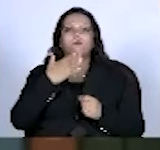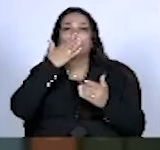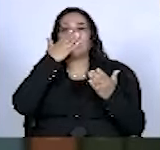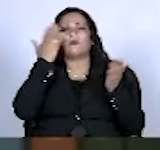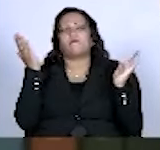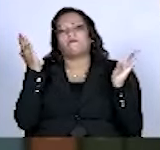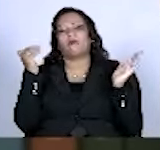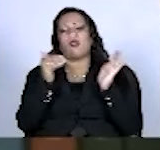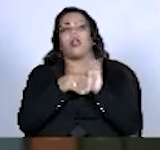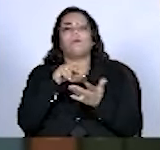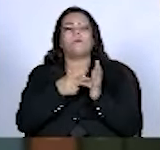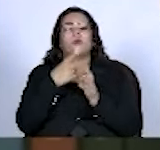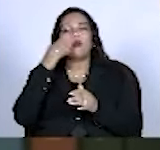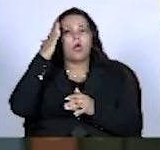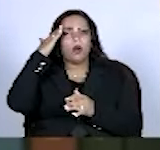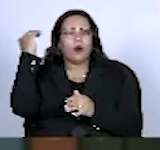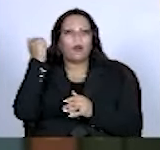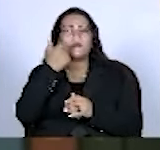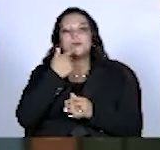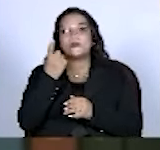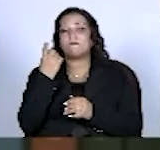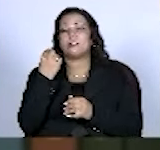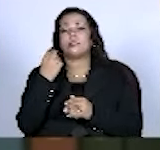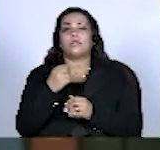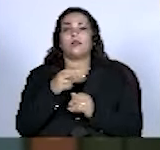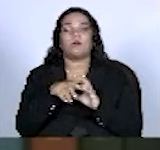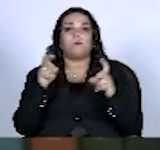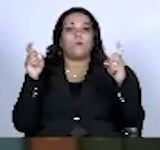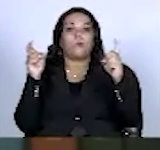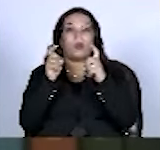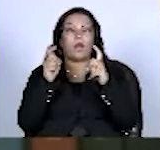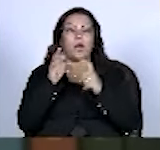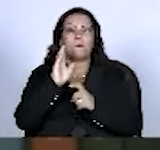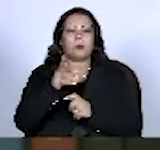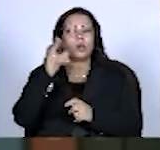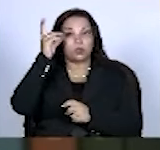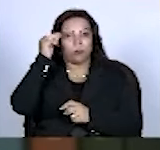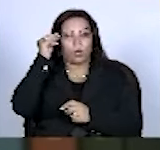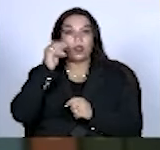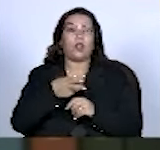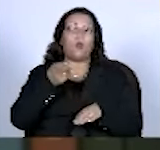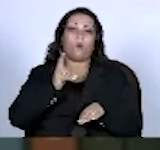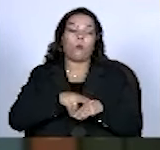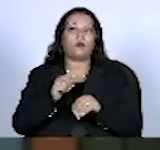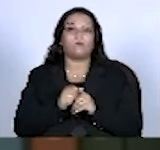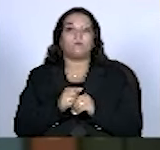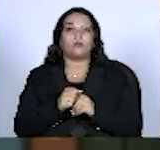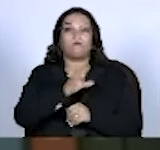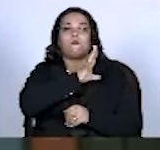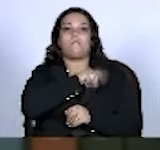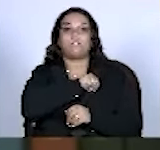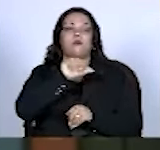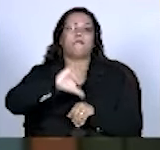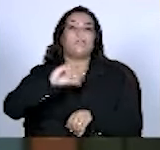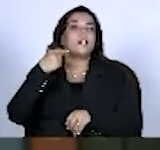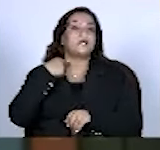وجه التحديد ولا سما ان خبره العام الماضي المواجهه ما بين اسرائيل والفلسطينيين في